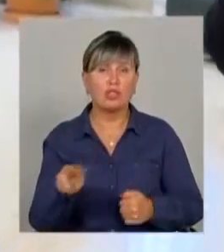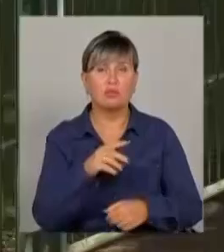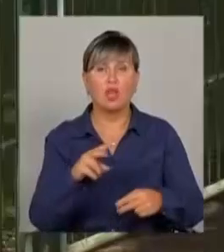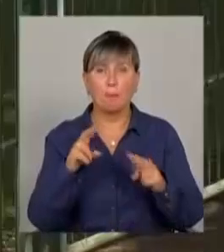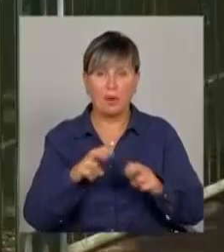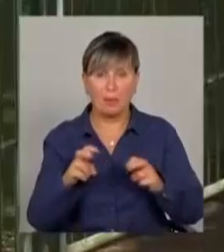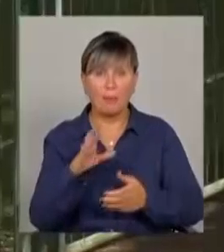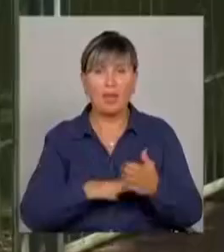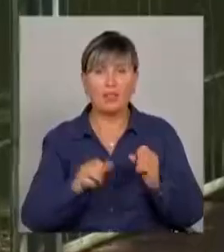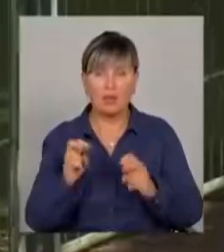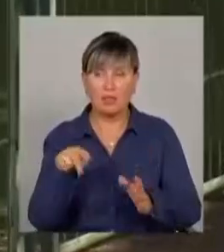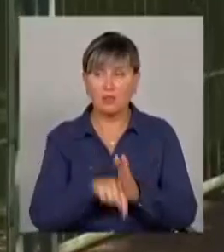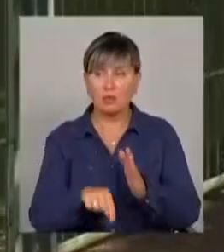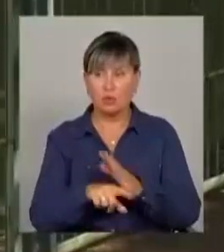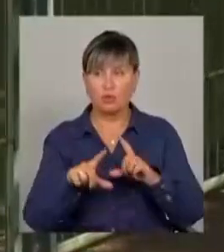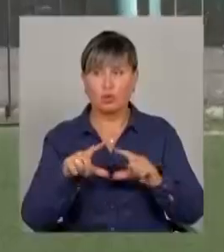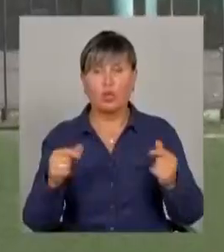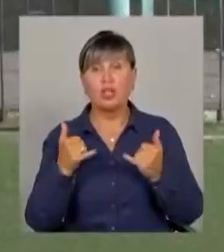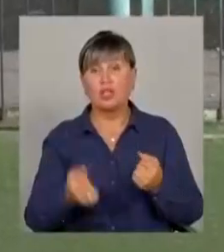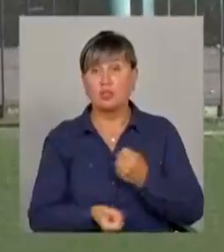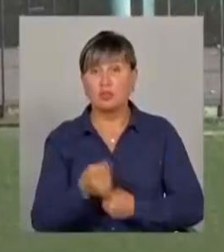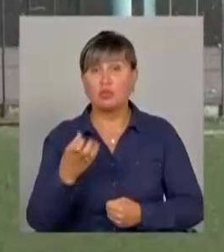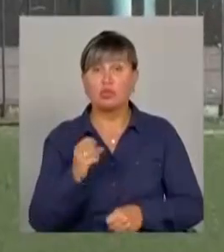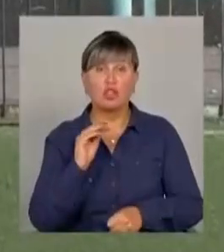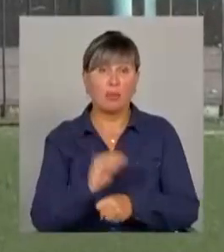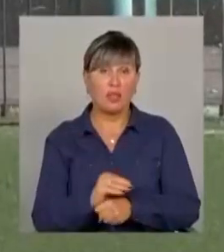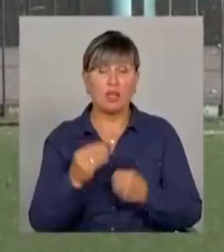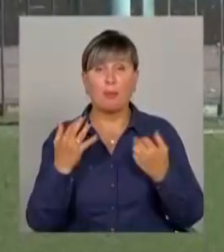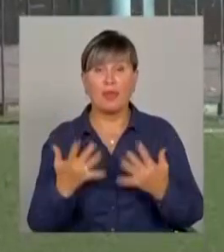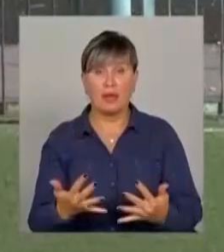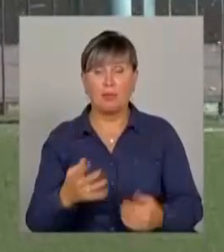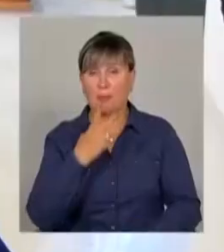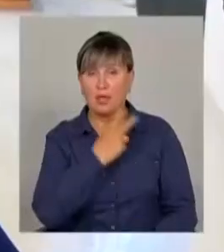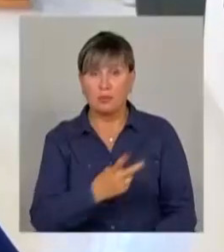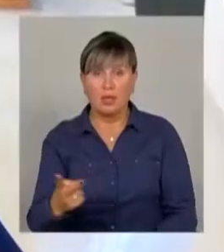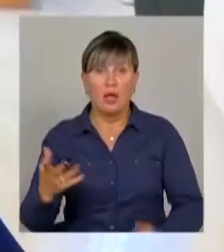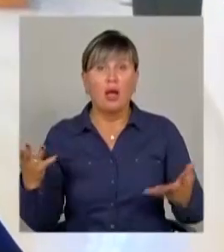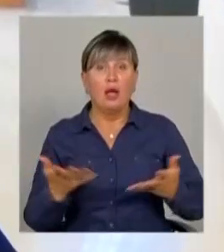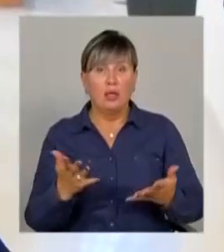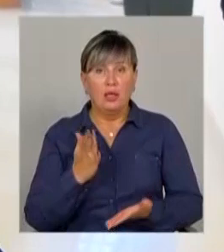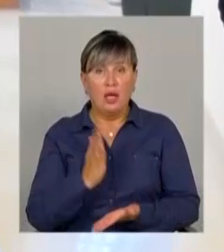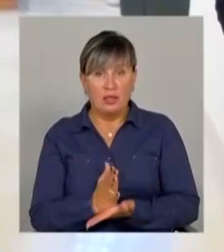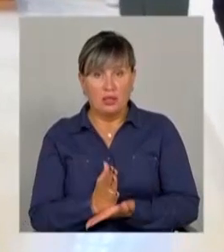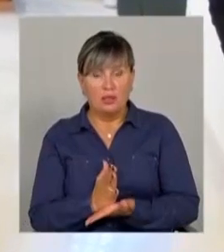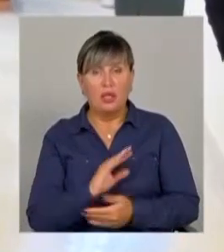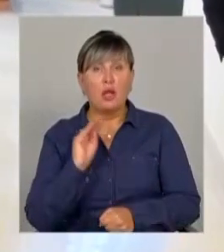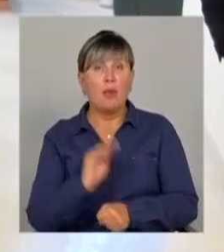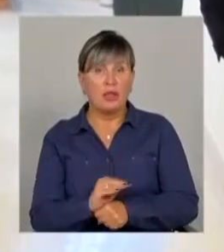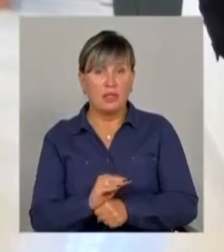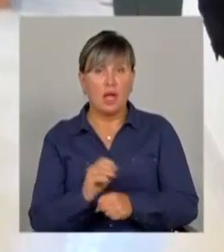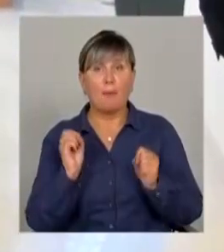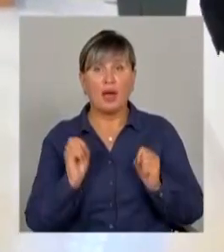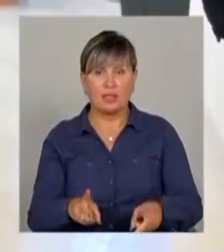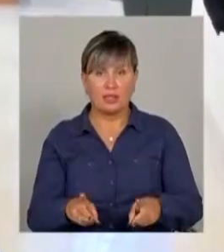безопасность внутри школы А сейчас появилась еще дополнительная потребность посмотреть какие есть дополнительные